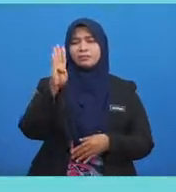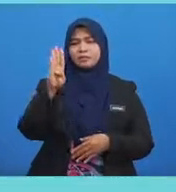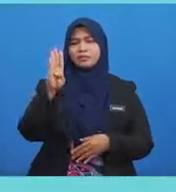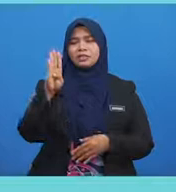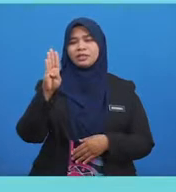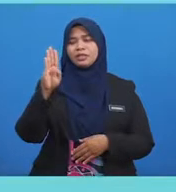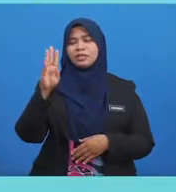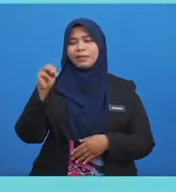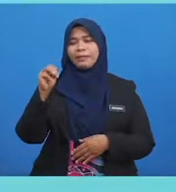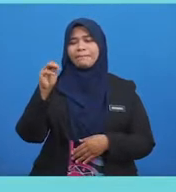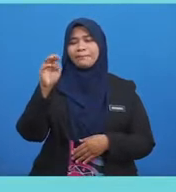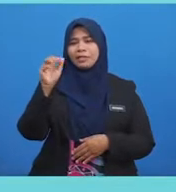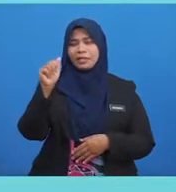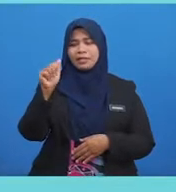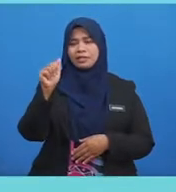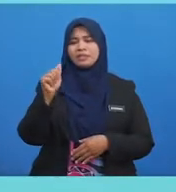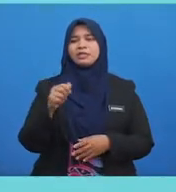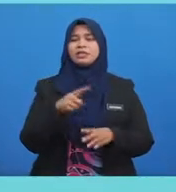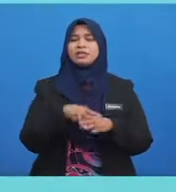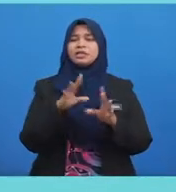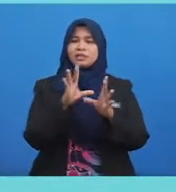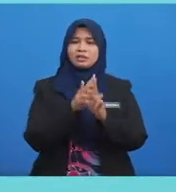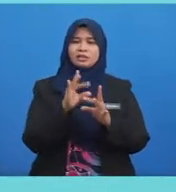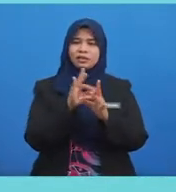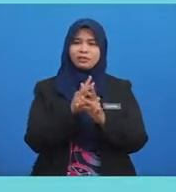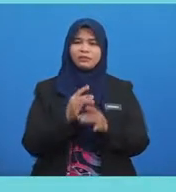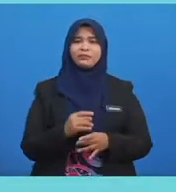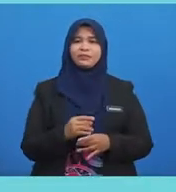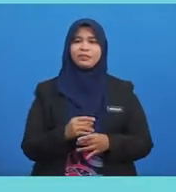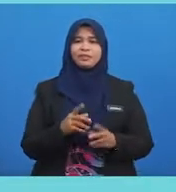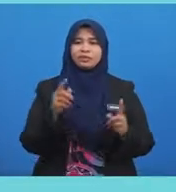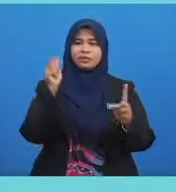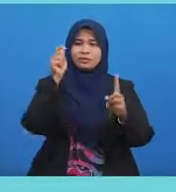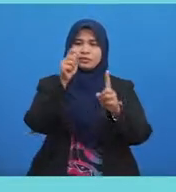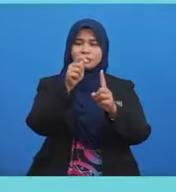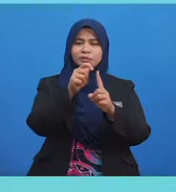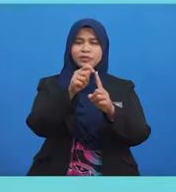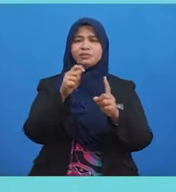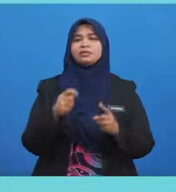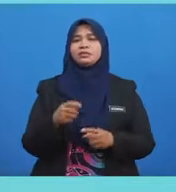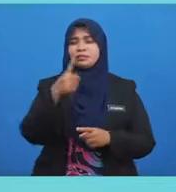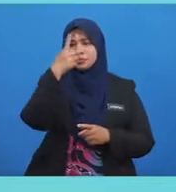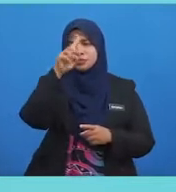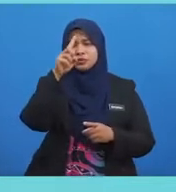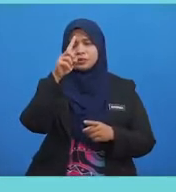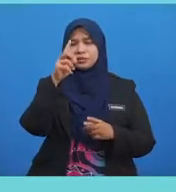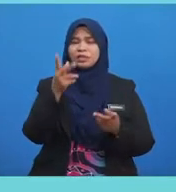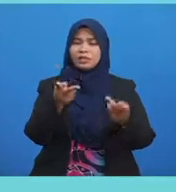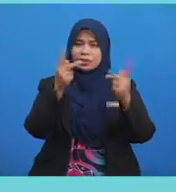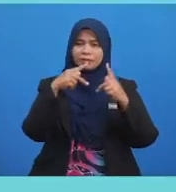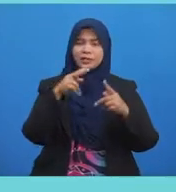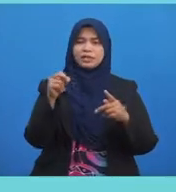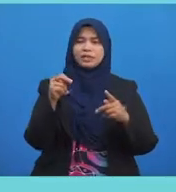BMA di Sarawak. Tujuannya adalah untuk mengembalikan kestabilan dan